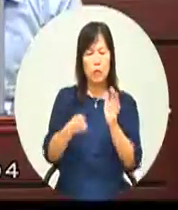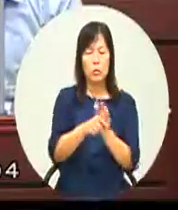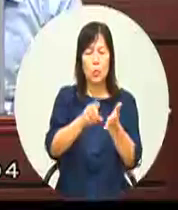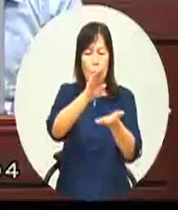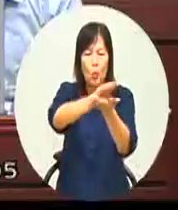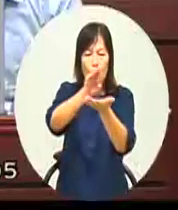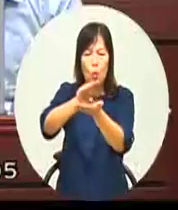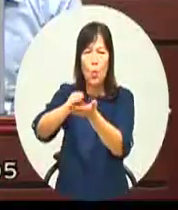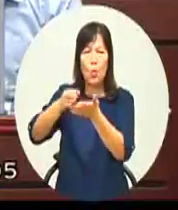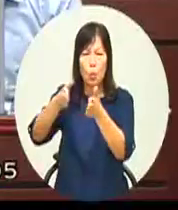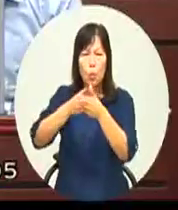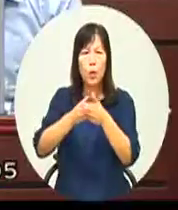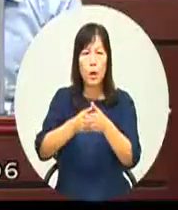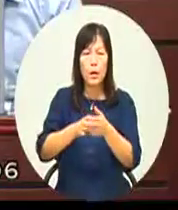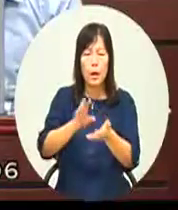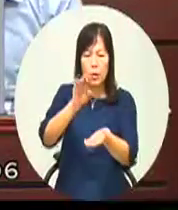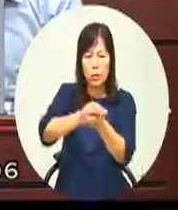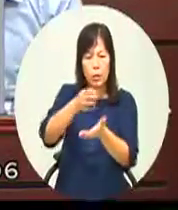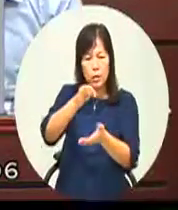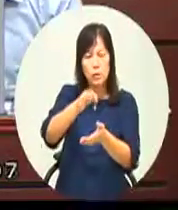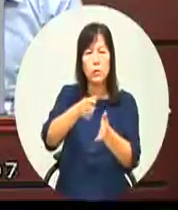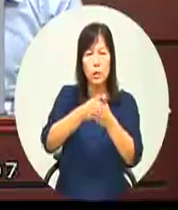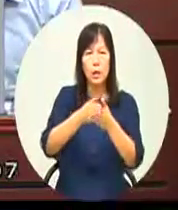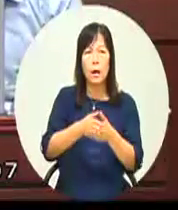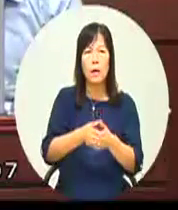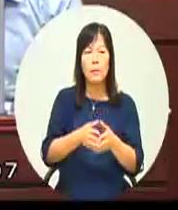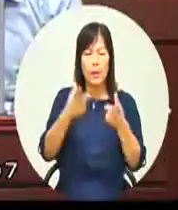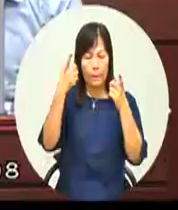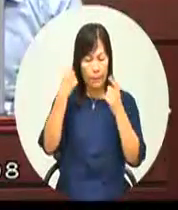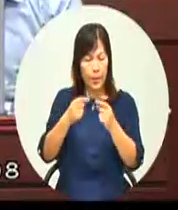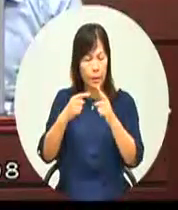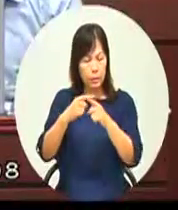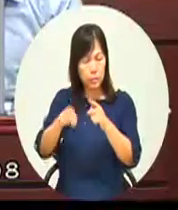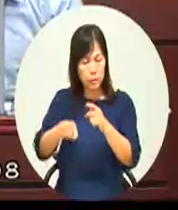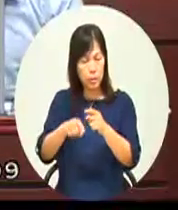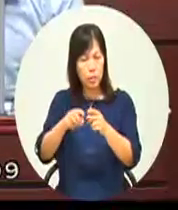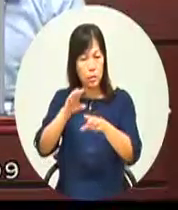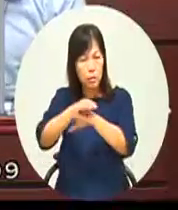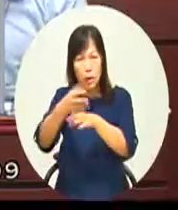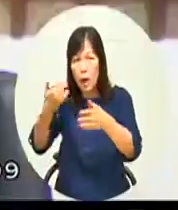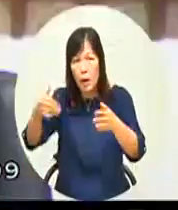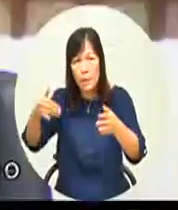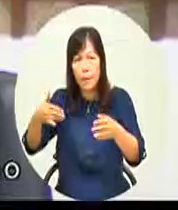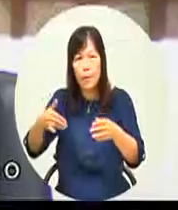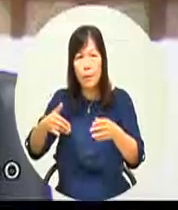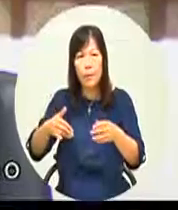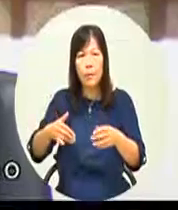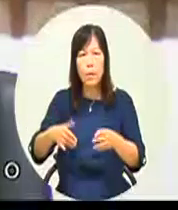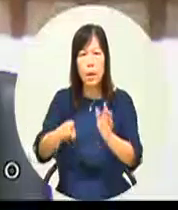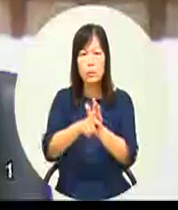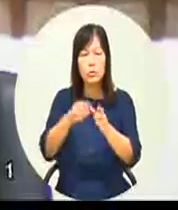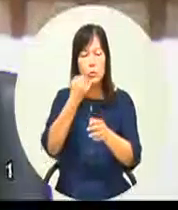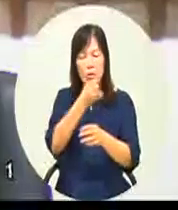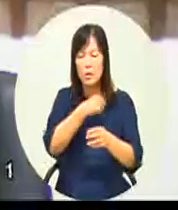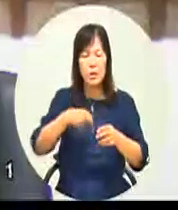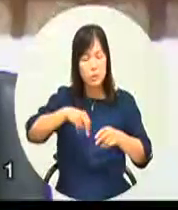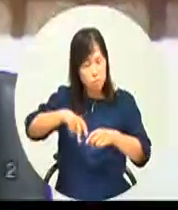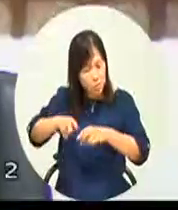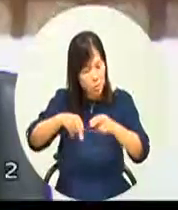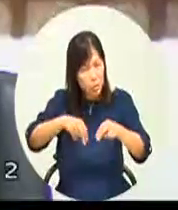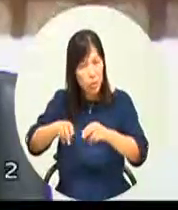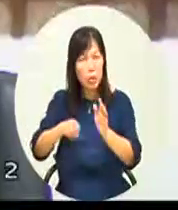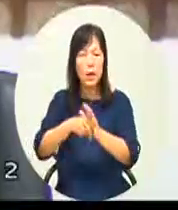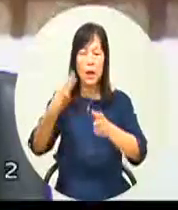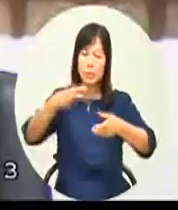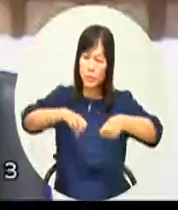很多停车费。 所以你原来这些人他没有车嘛，他没有车，然后他变，或许他是走路，或许他是骑